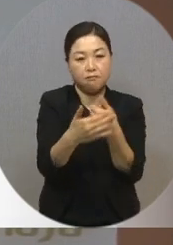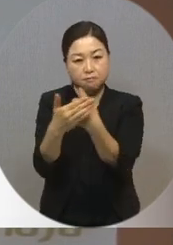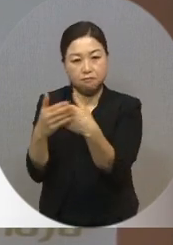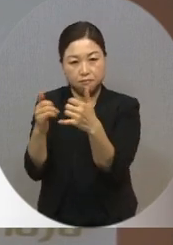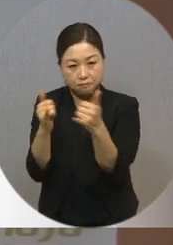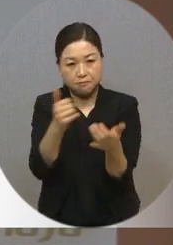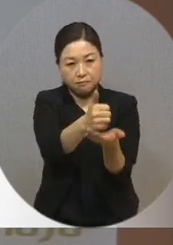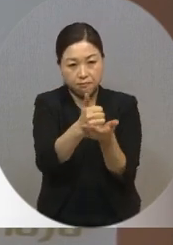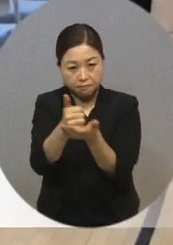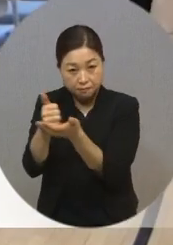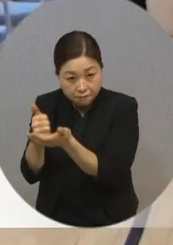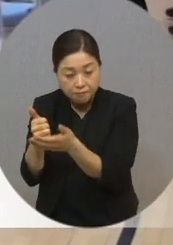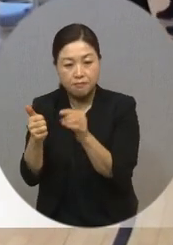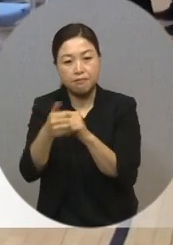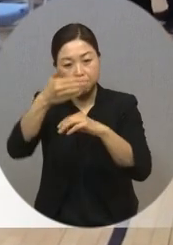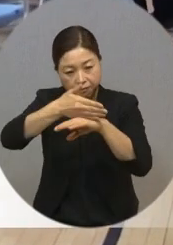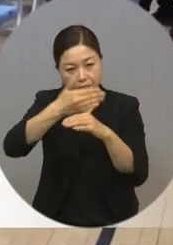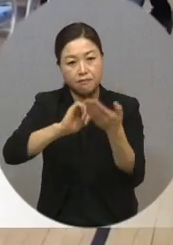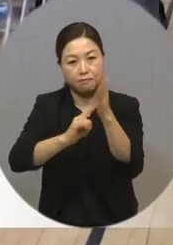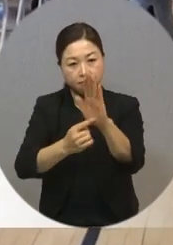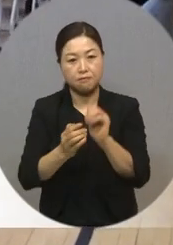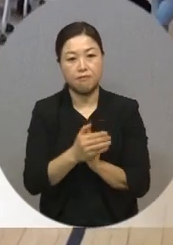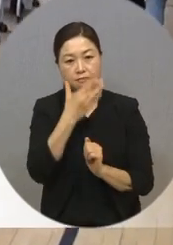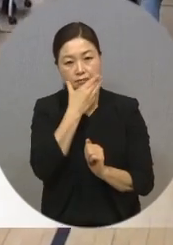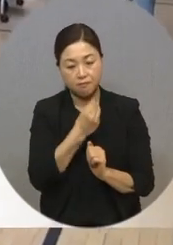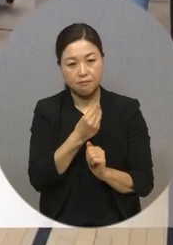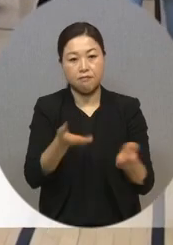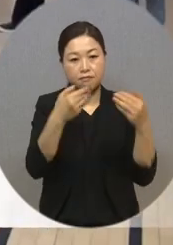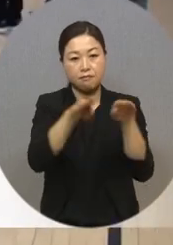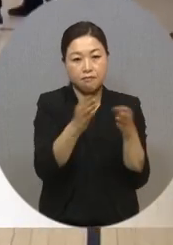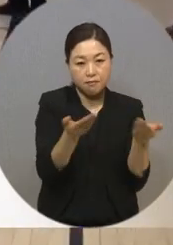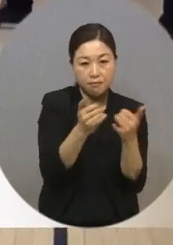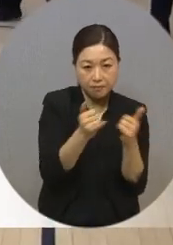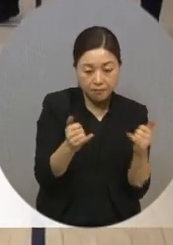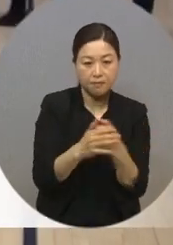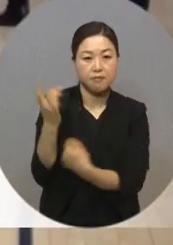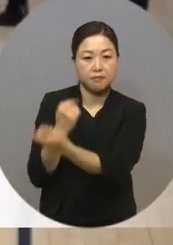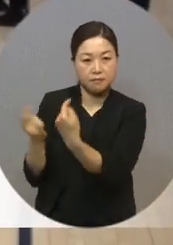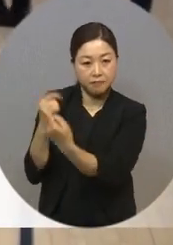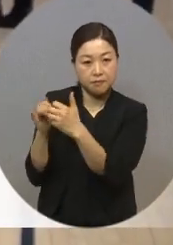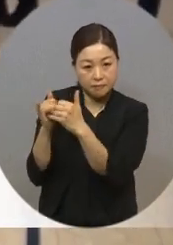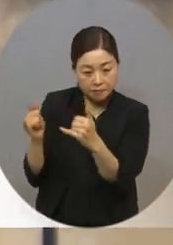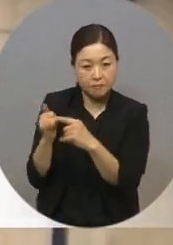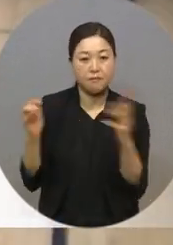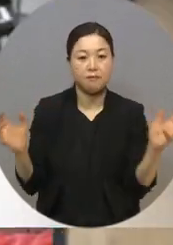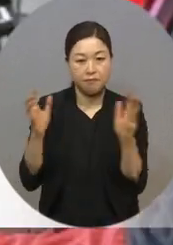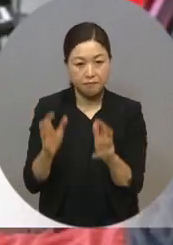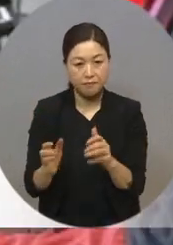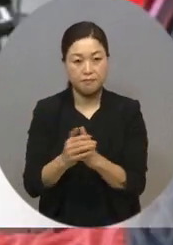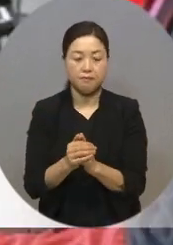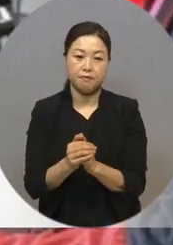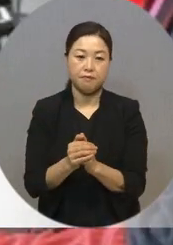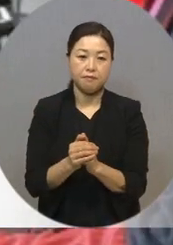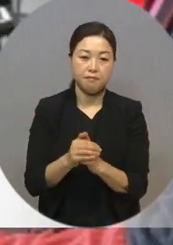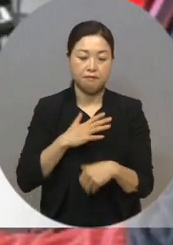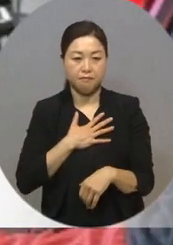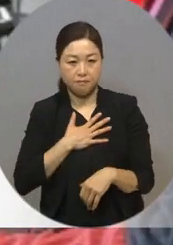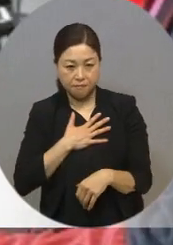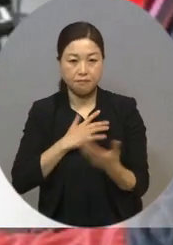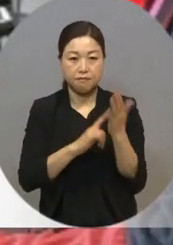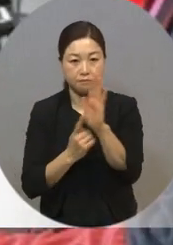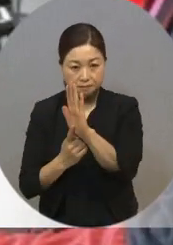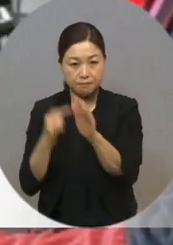감사의 시간을 가졌습니다 복지관 직원 이용인들이 한 자리에 모여 감상을 나누며 를